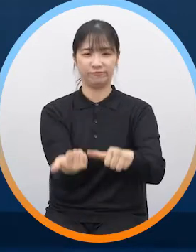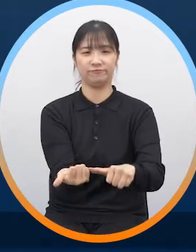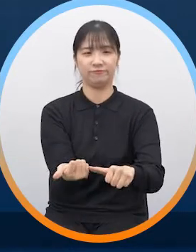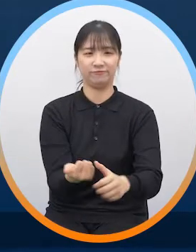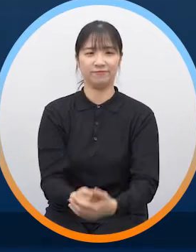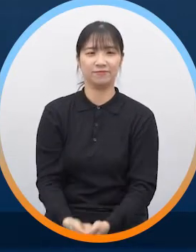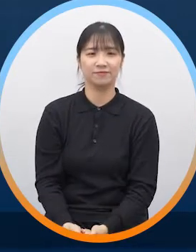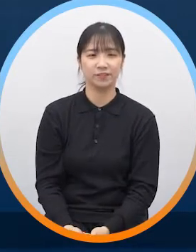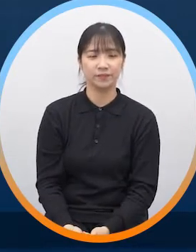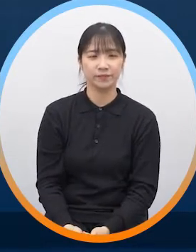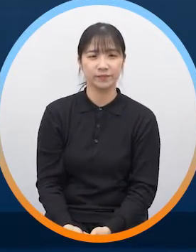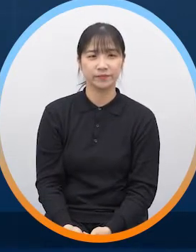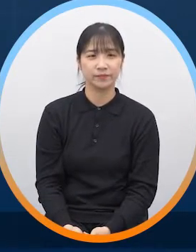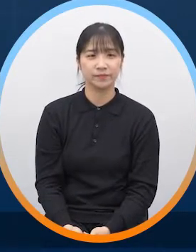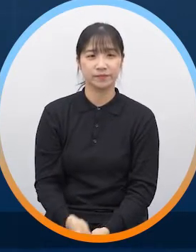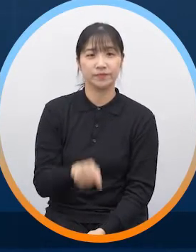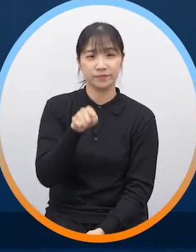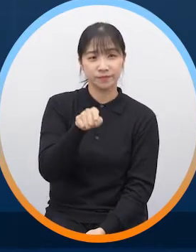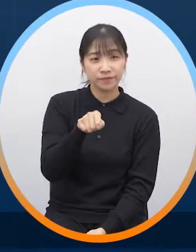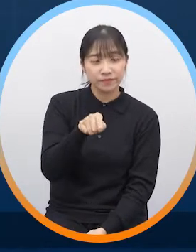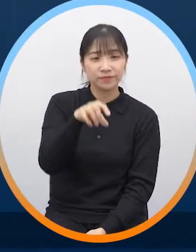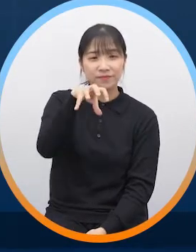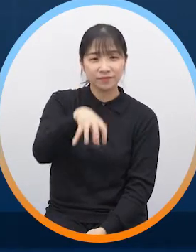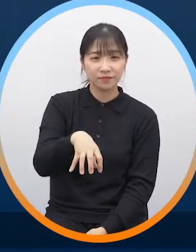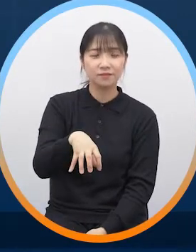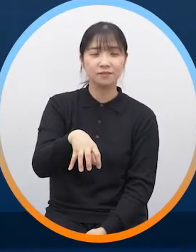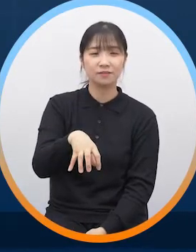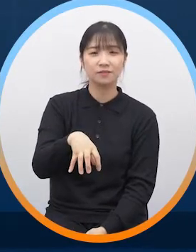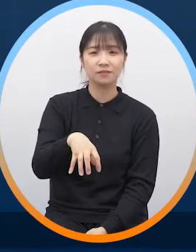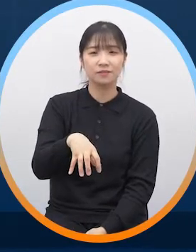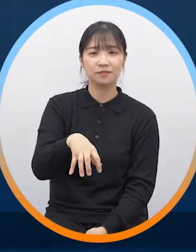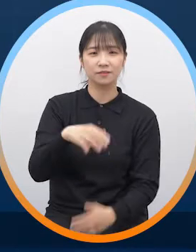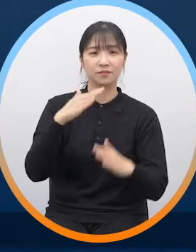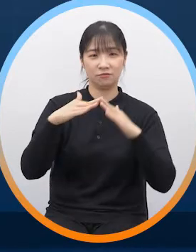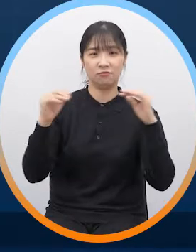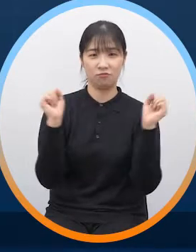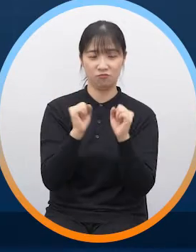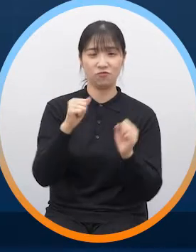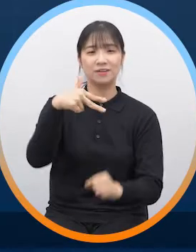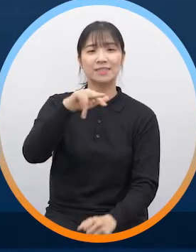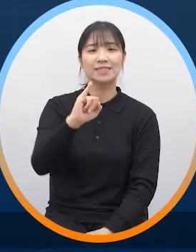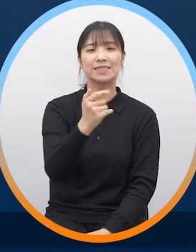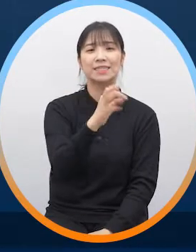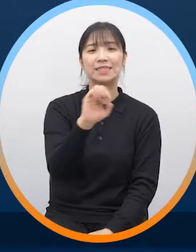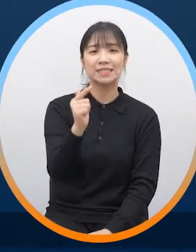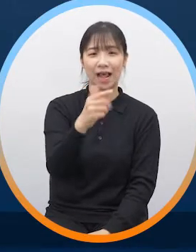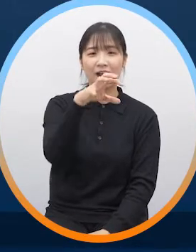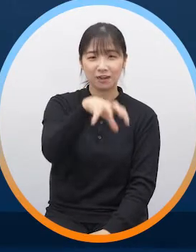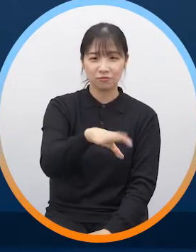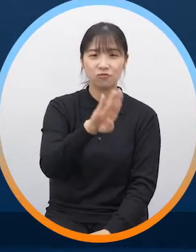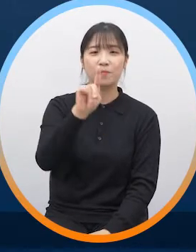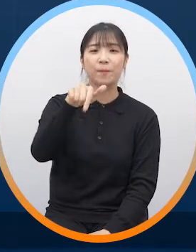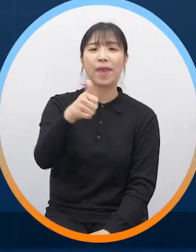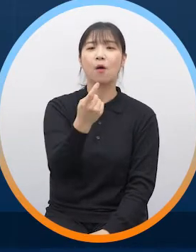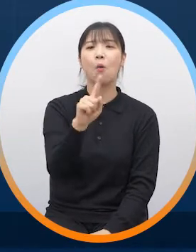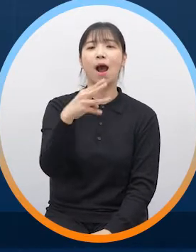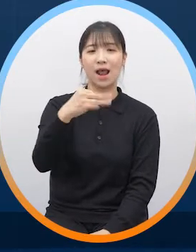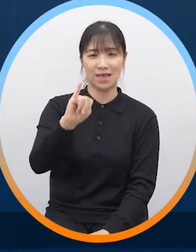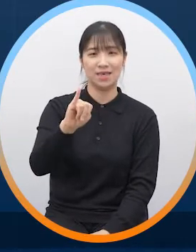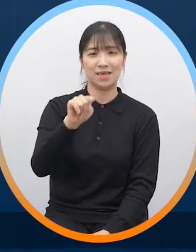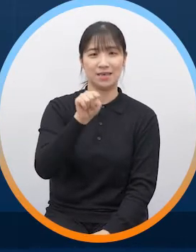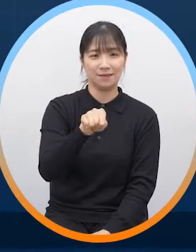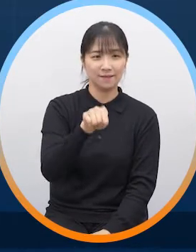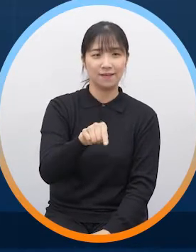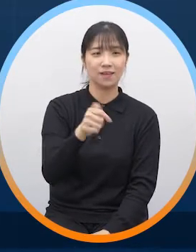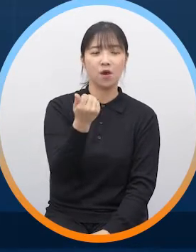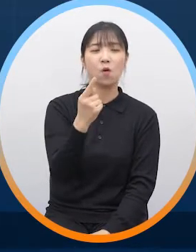됩니다. 그래서 이제 그곳 전북 그 진안군 이제 백활이라고 있는데